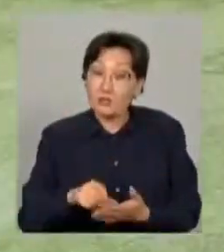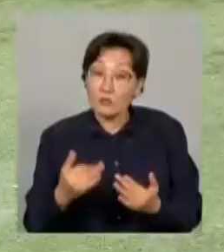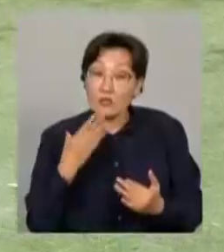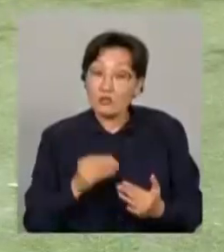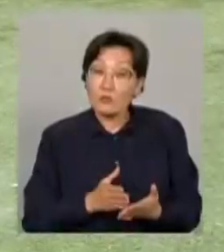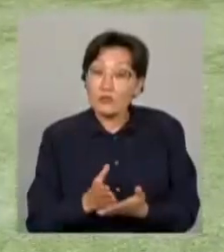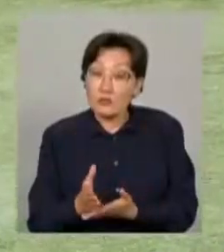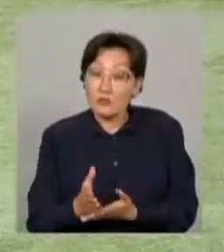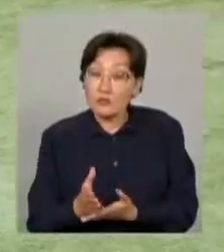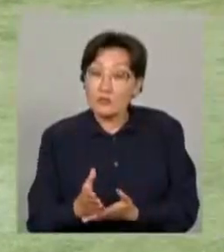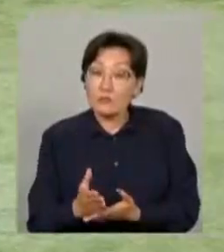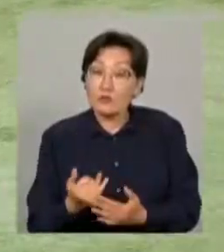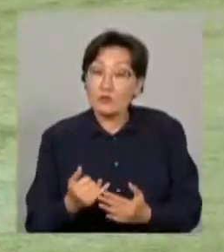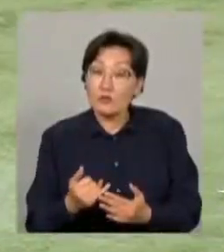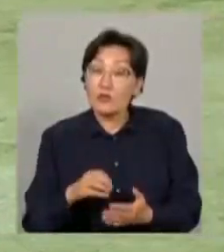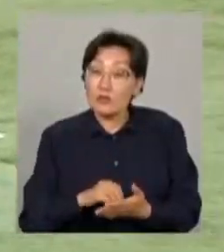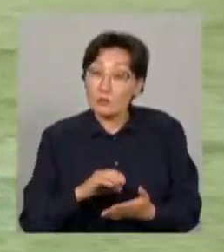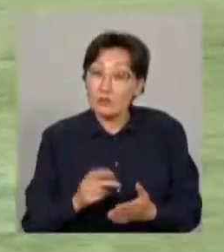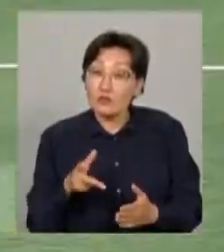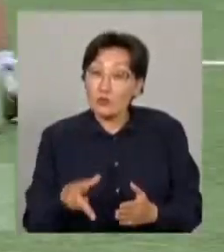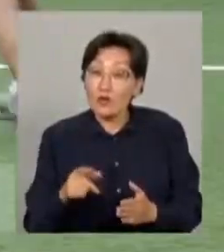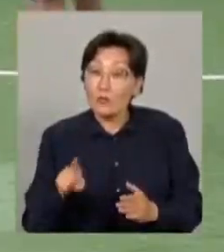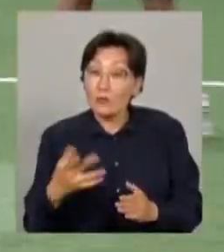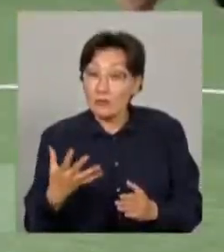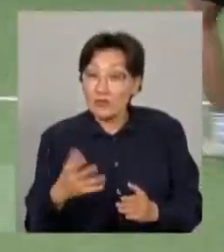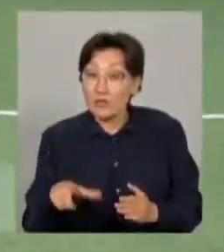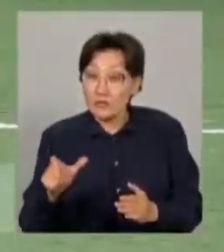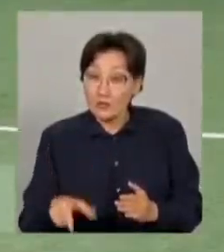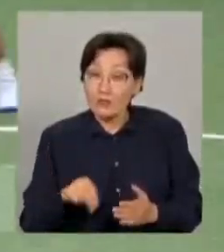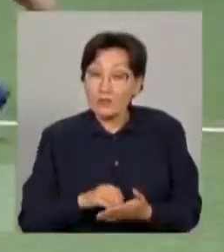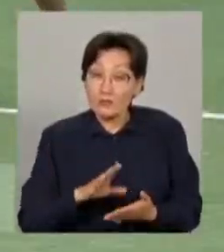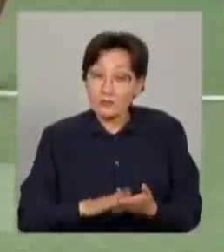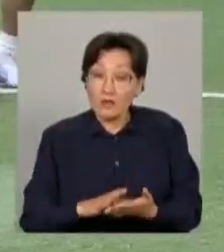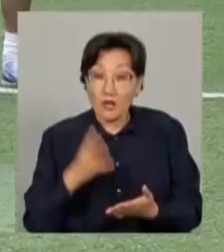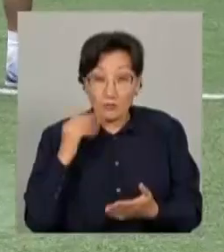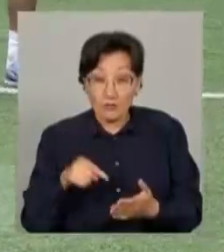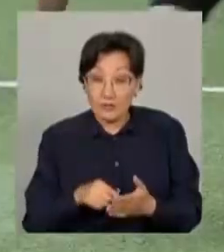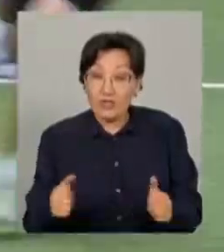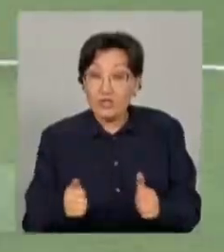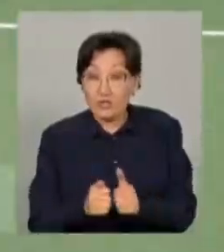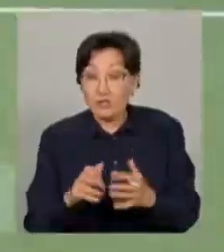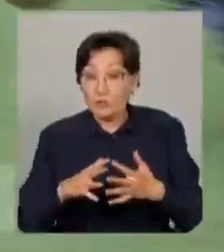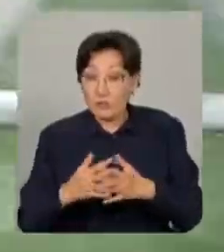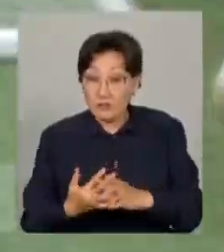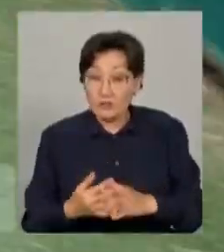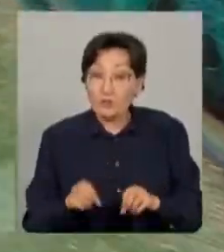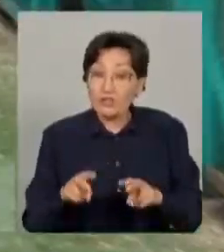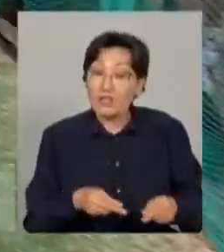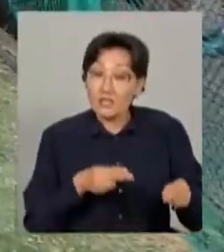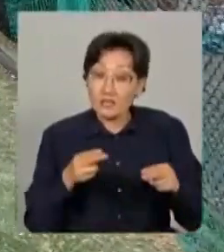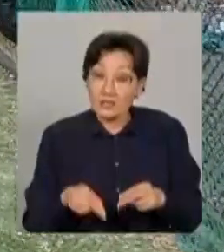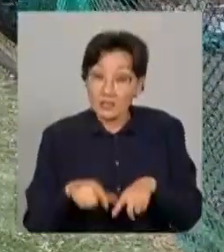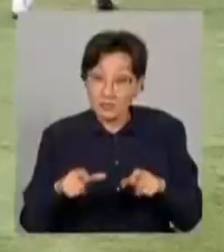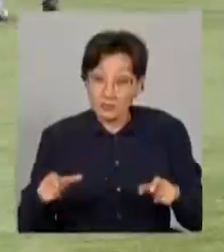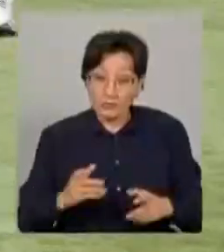өз бағын сынауға 3,5 мың адам тіркелген. Олардың арасында тек Алматыдан ғана емес, қалаға жақын елді мекендерден арнайы келгендер